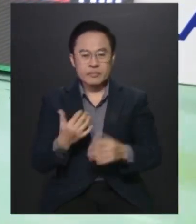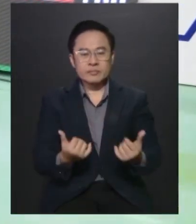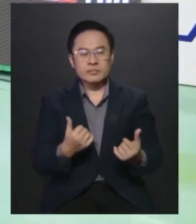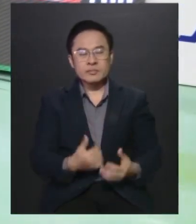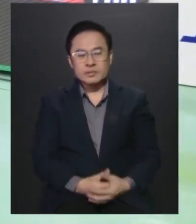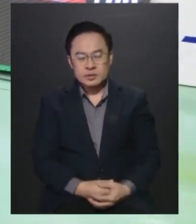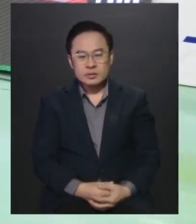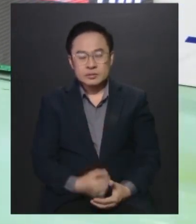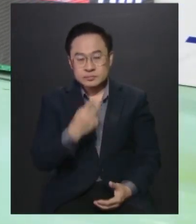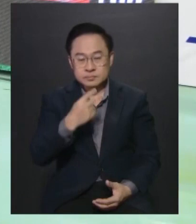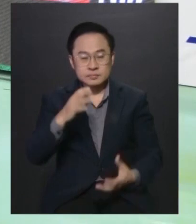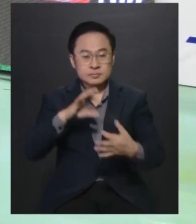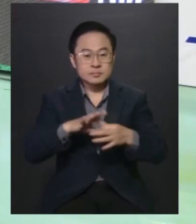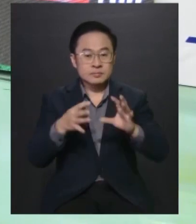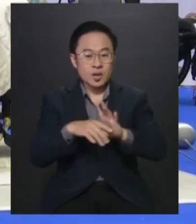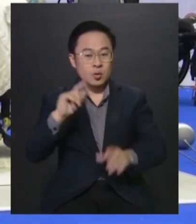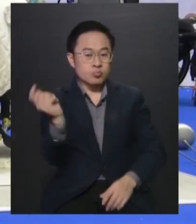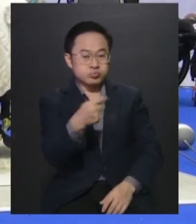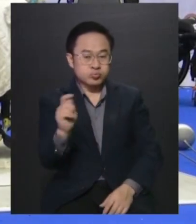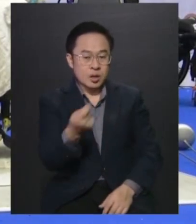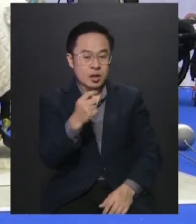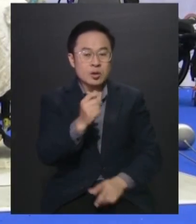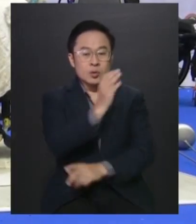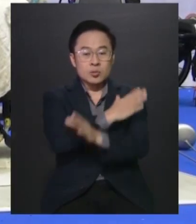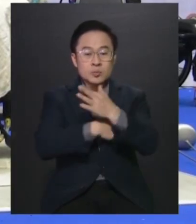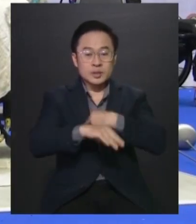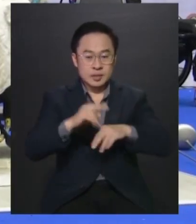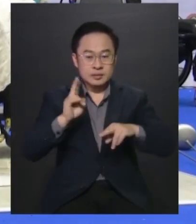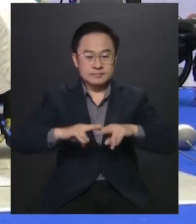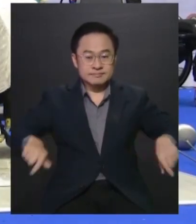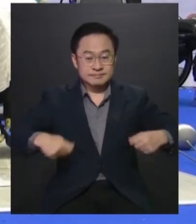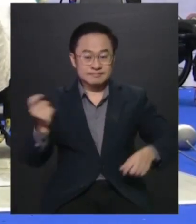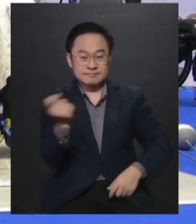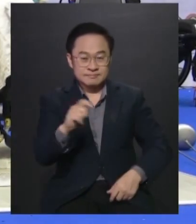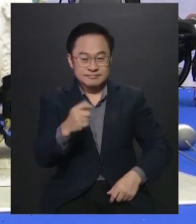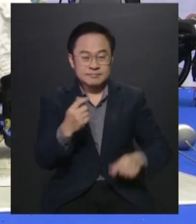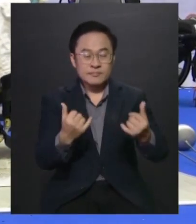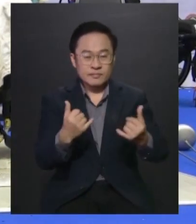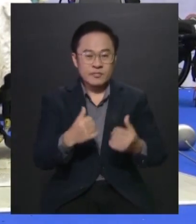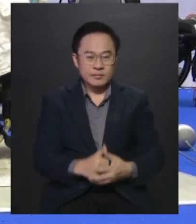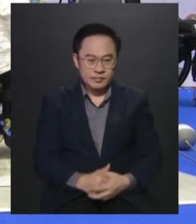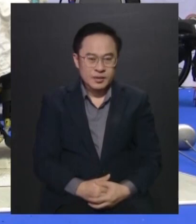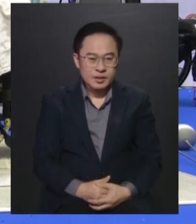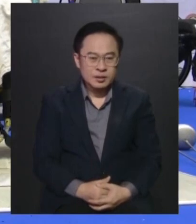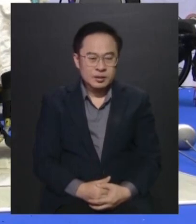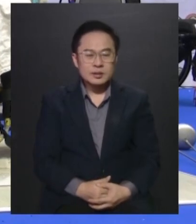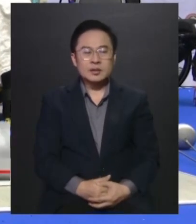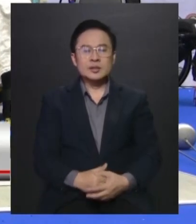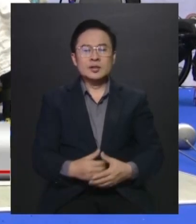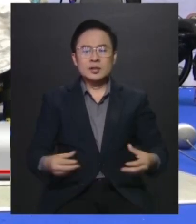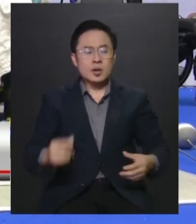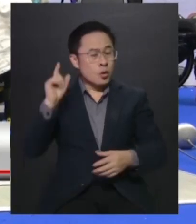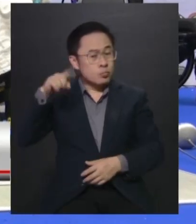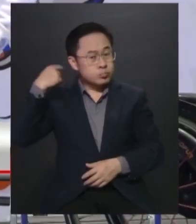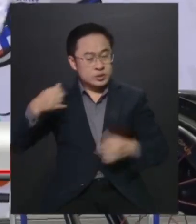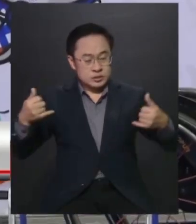Game 2023นะครับโดยเมื่อวานนี้ในกีฬาวิลแชร์ฟันดาบที่ชาติชัยฮอลจังหวัดนครราชสีมาครับในประเภทเอเป้บุคคลหญิงร